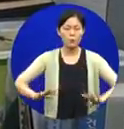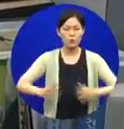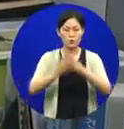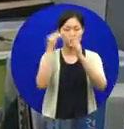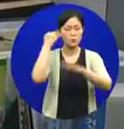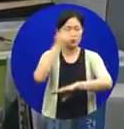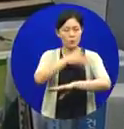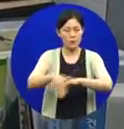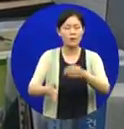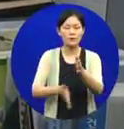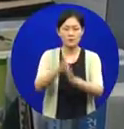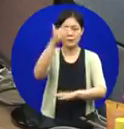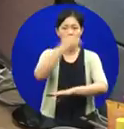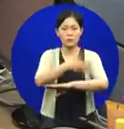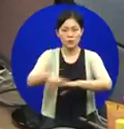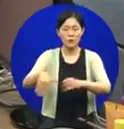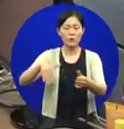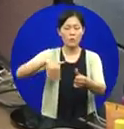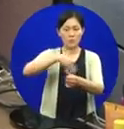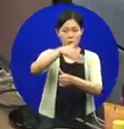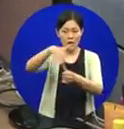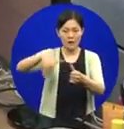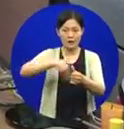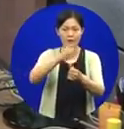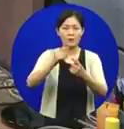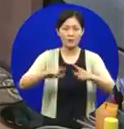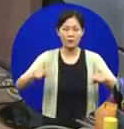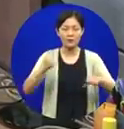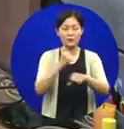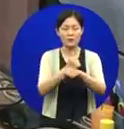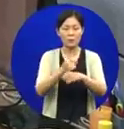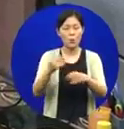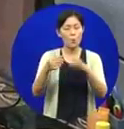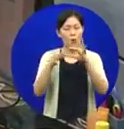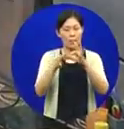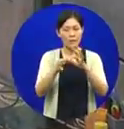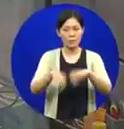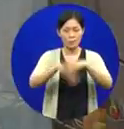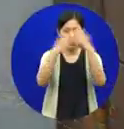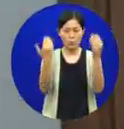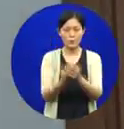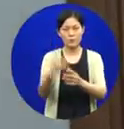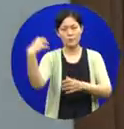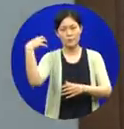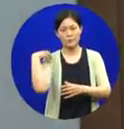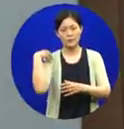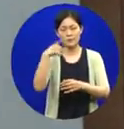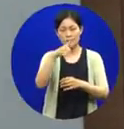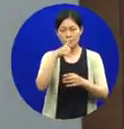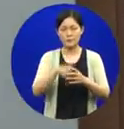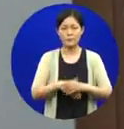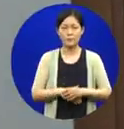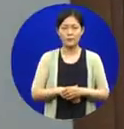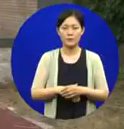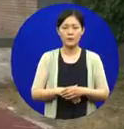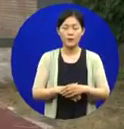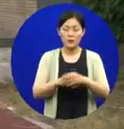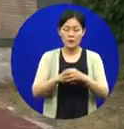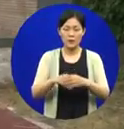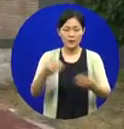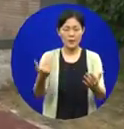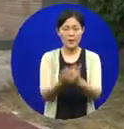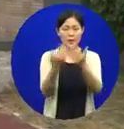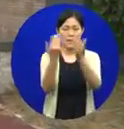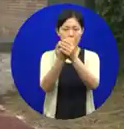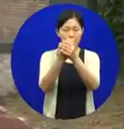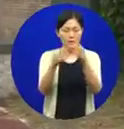앞으로 건축계획, 도시계획, 조경, 토목, 환경 등 도시경관과 관련된 모든 분야를 아우르게 됩니다.